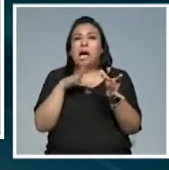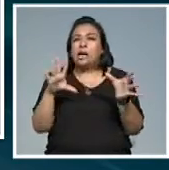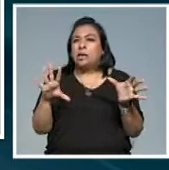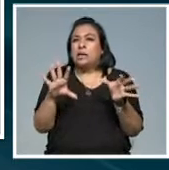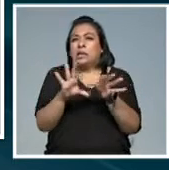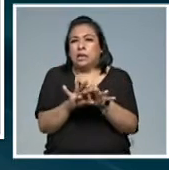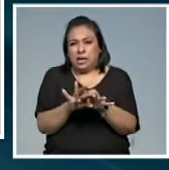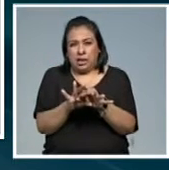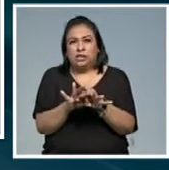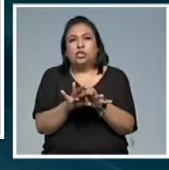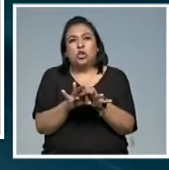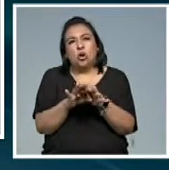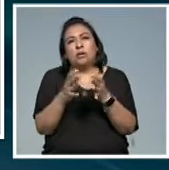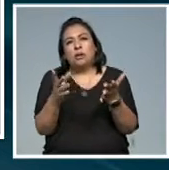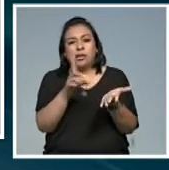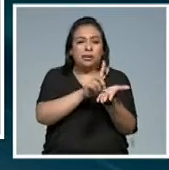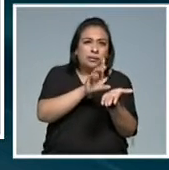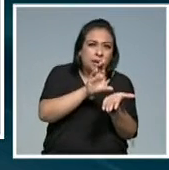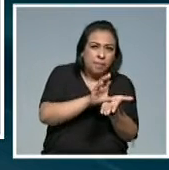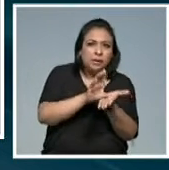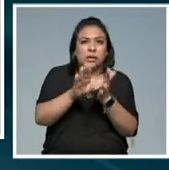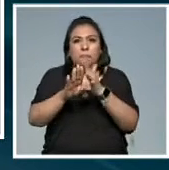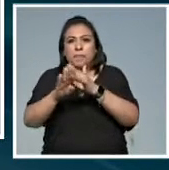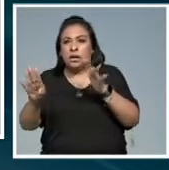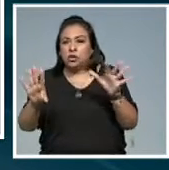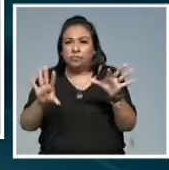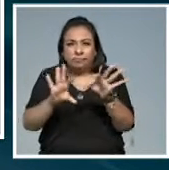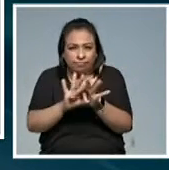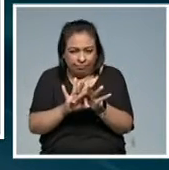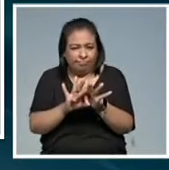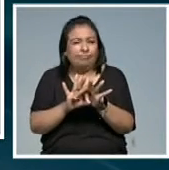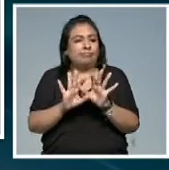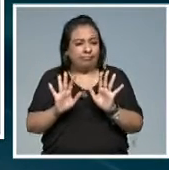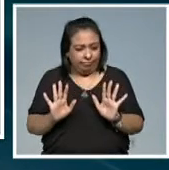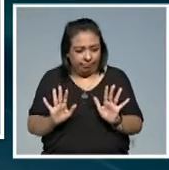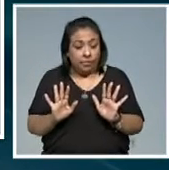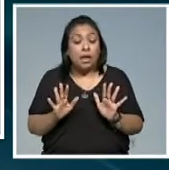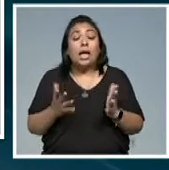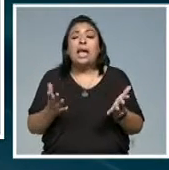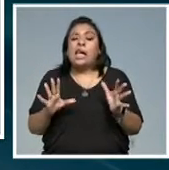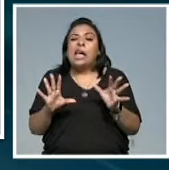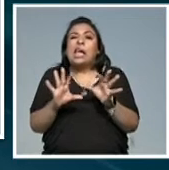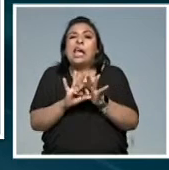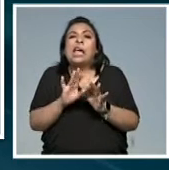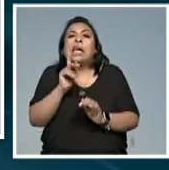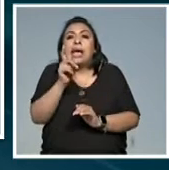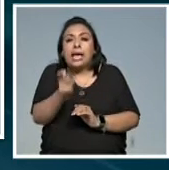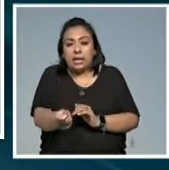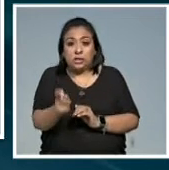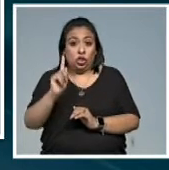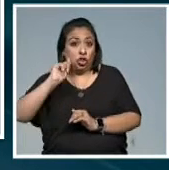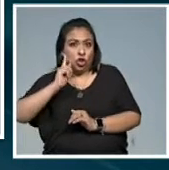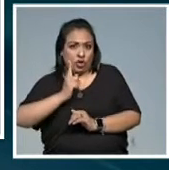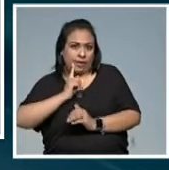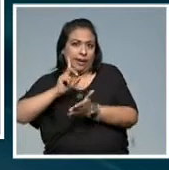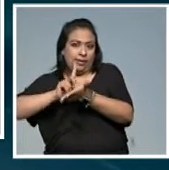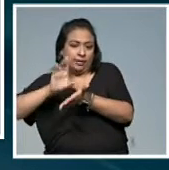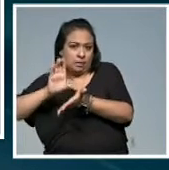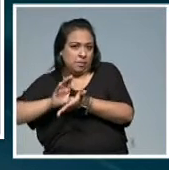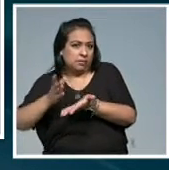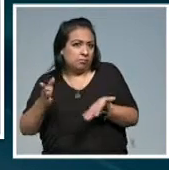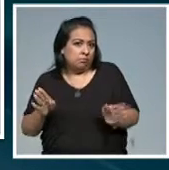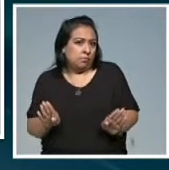molto un rapporto tra disabilità e migrazione, in un certo senso, nello specifico la disabilità della sordità, che è una